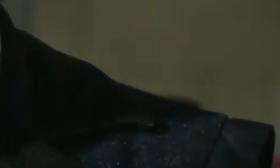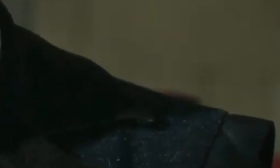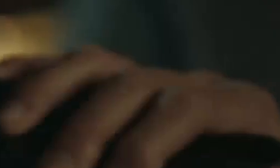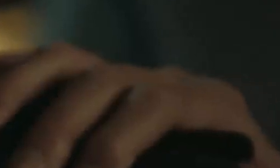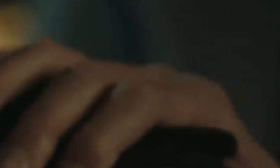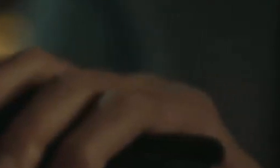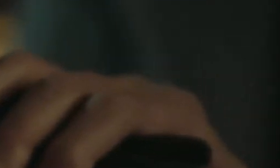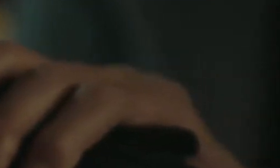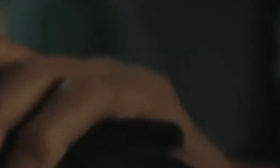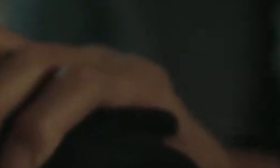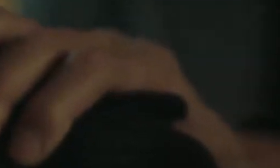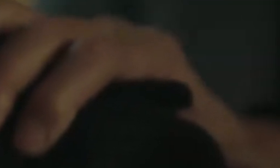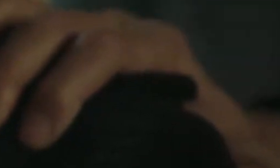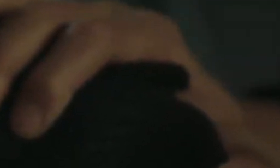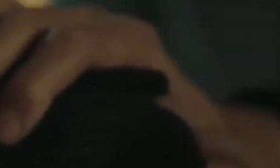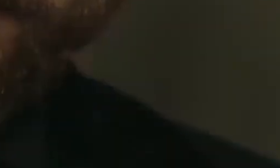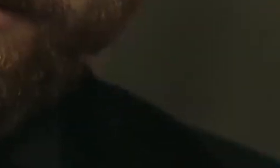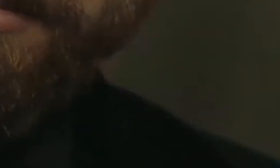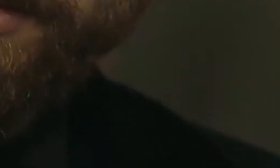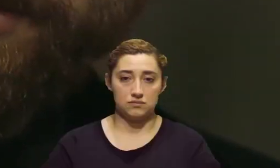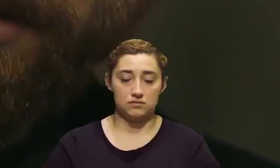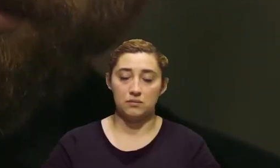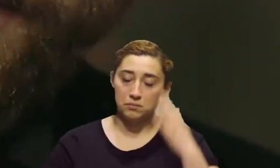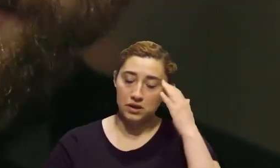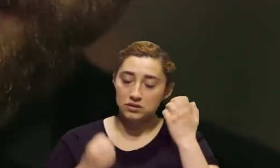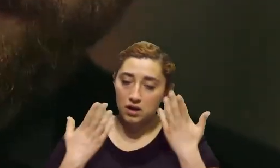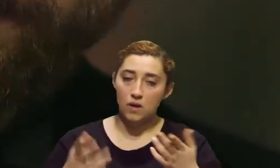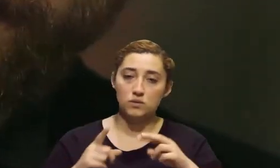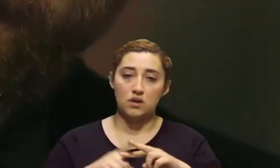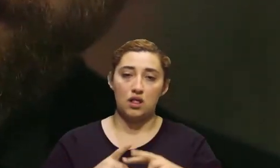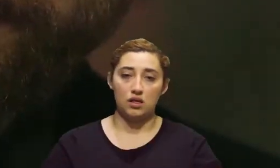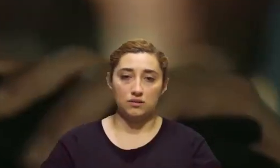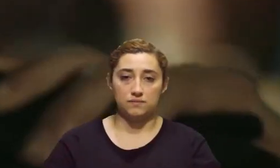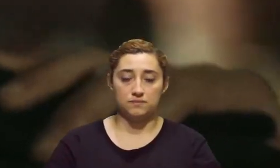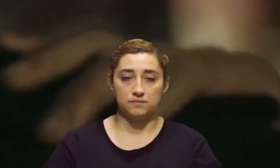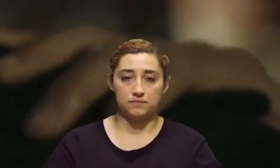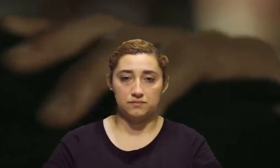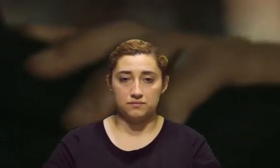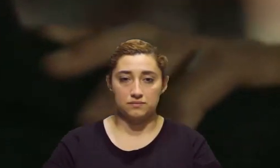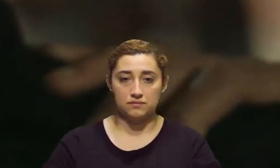sultana, sonra kederli yüzünü önüne döndü. Başın sağ olsun Ali.